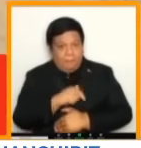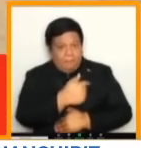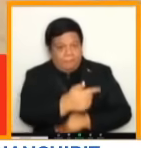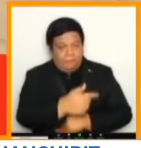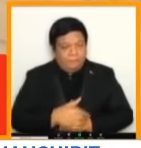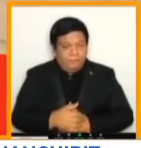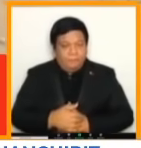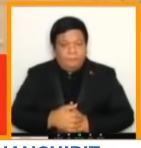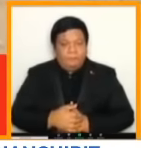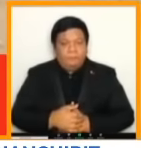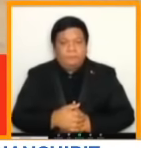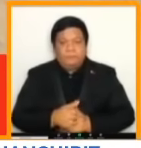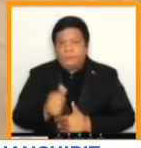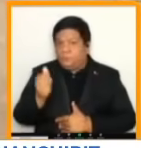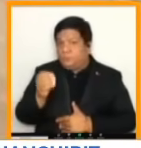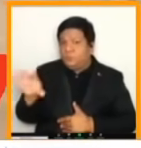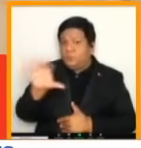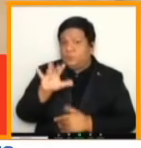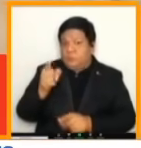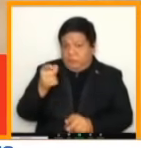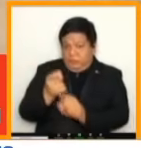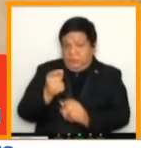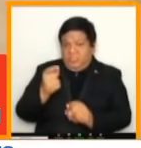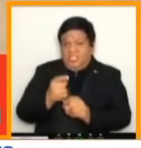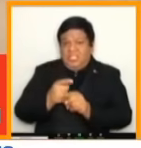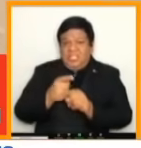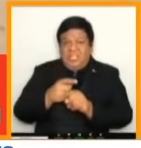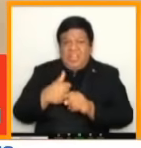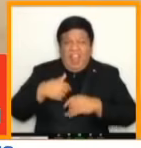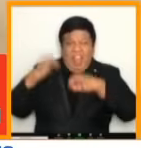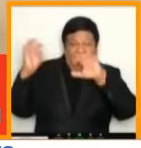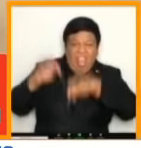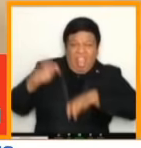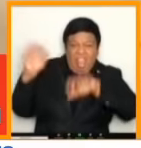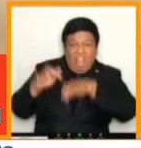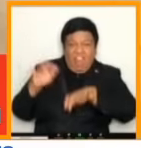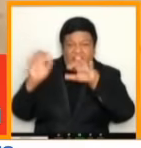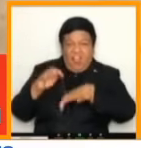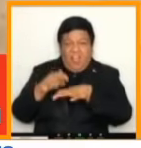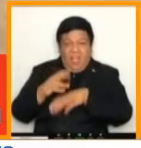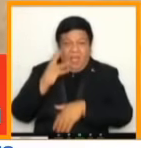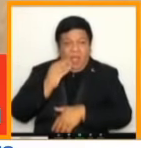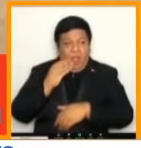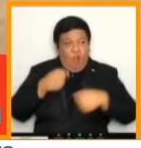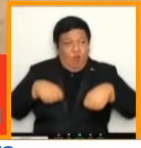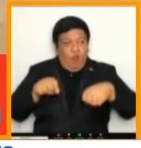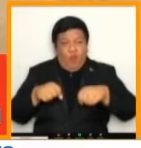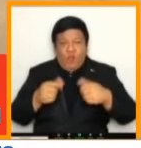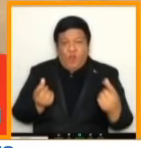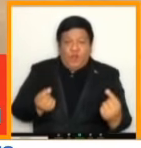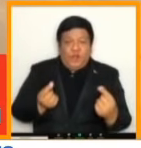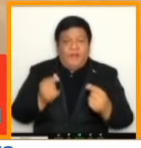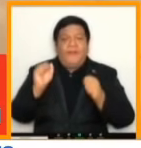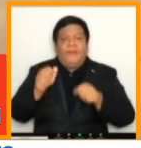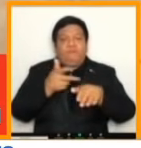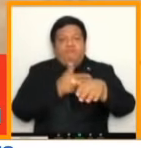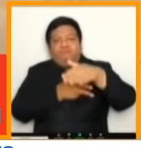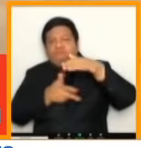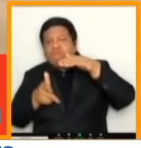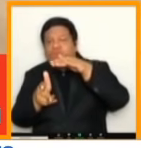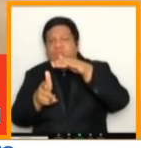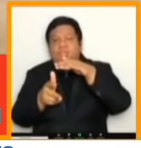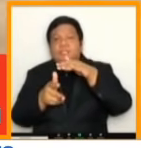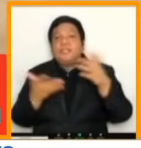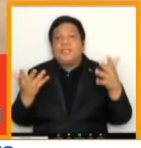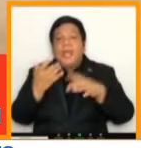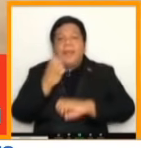Susan, good morning. Tama, hindi na basang-basa sa ulan yung eksena ng mga motorcycle rider dito sa ilalim ng flyover ng EDSA at ng Quezon